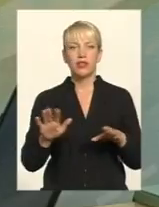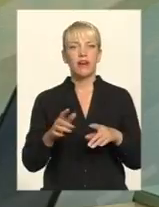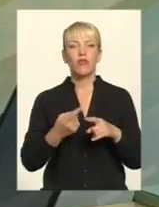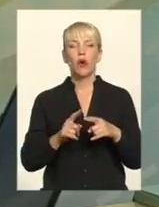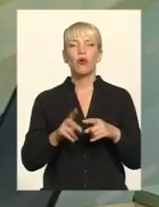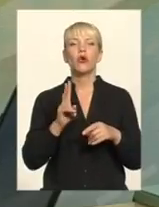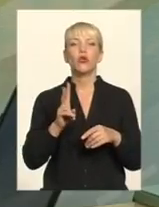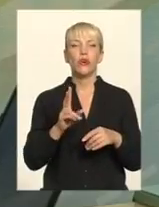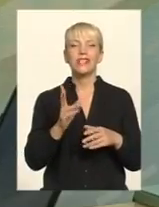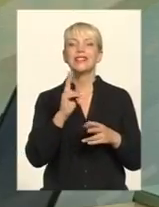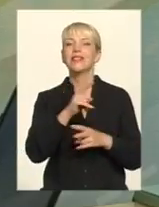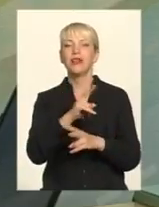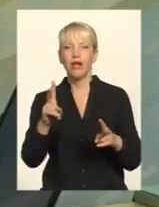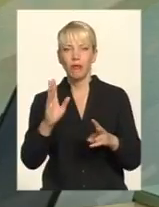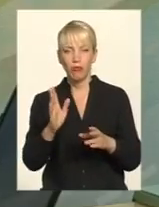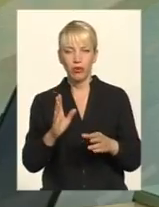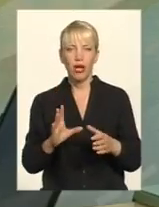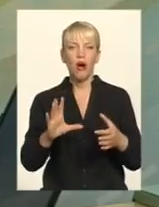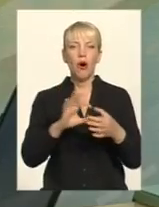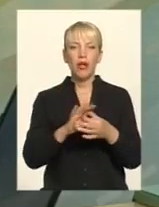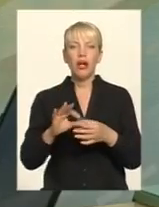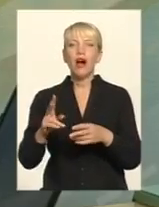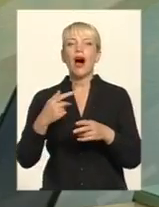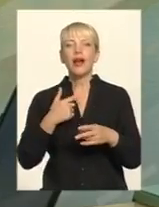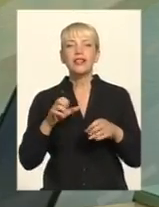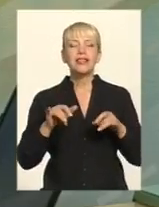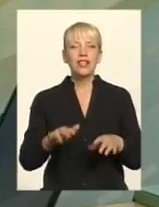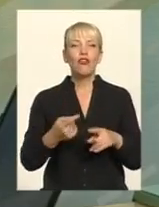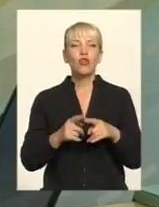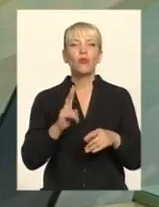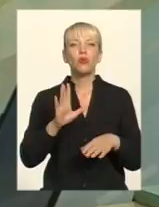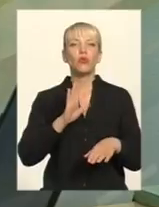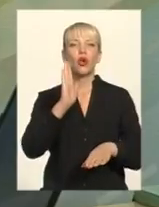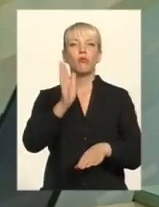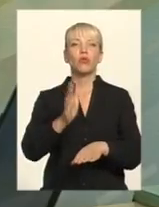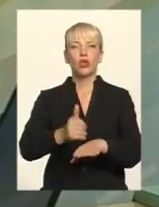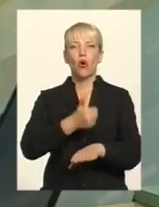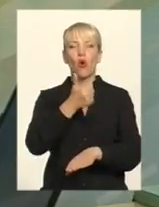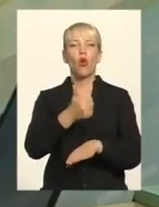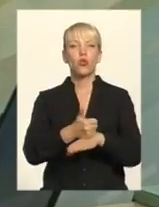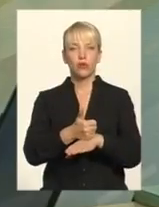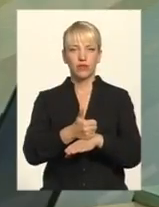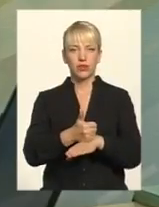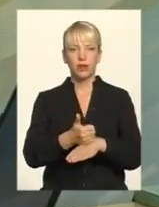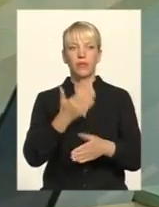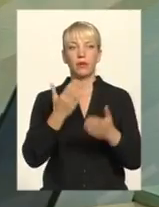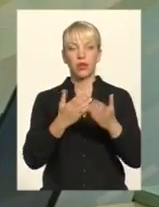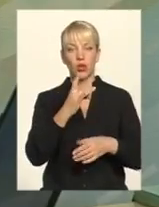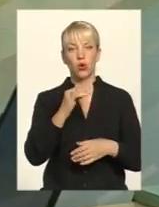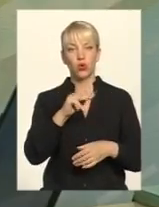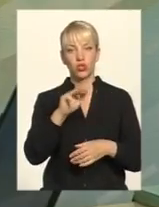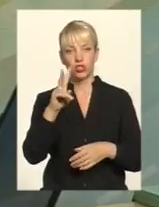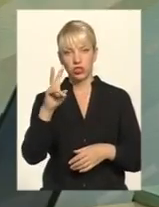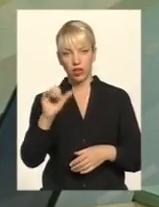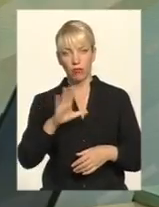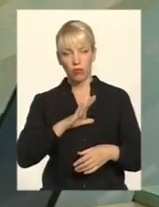ким об'єднатися, а хто буде головним в цій громаді. Тут питання постає, якщо б було Ружичне